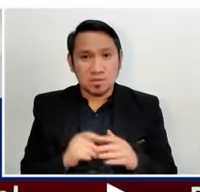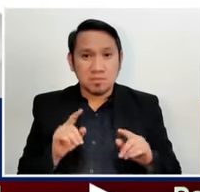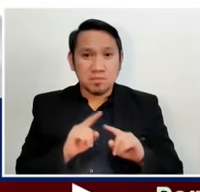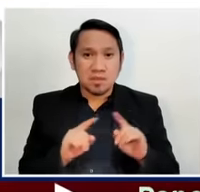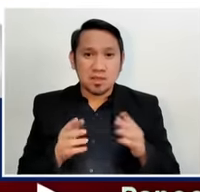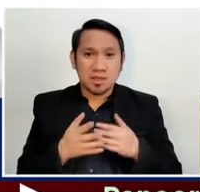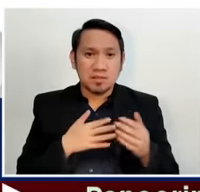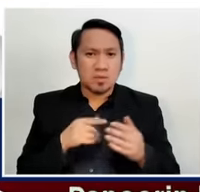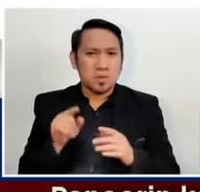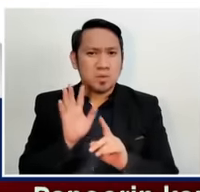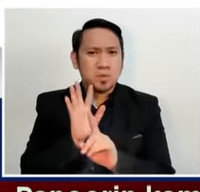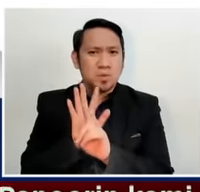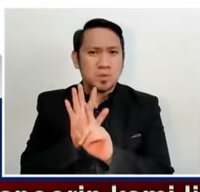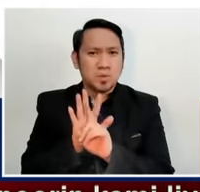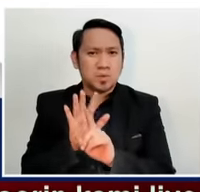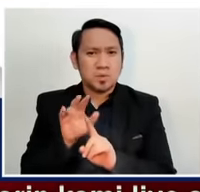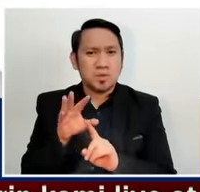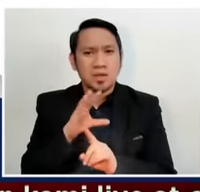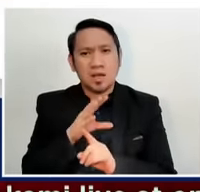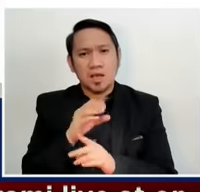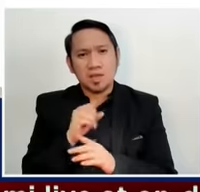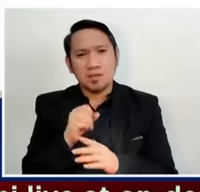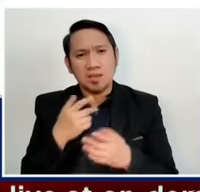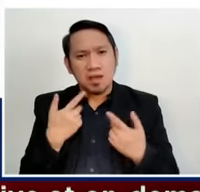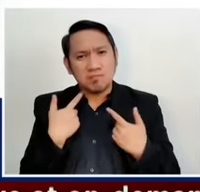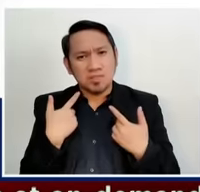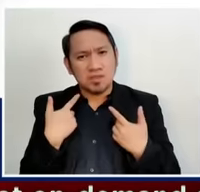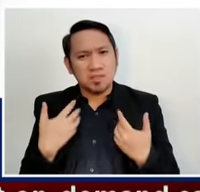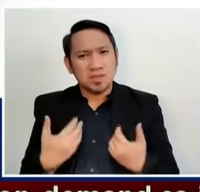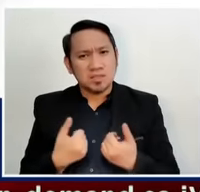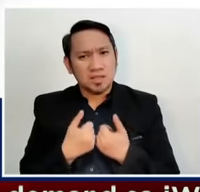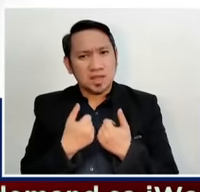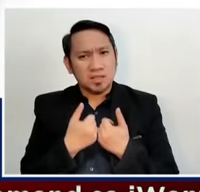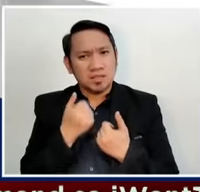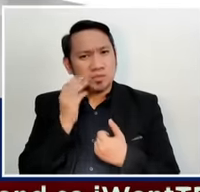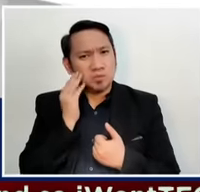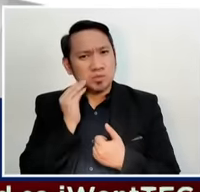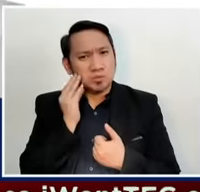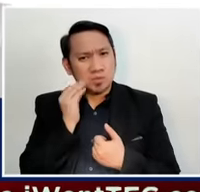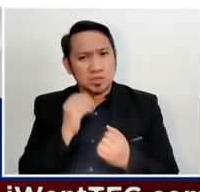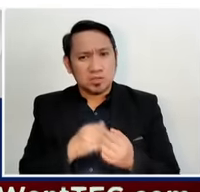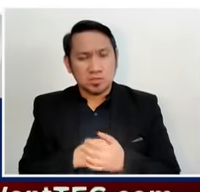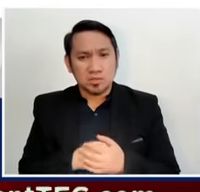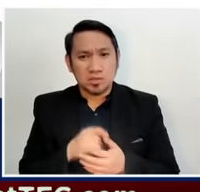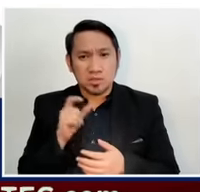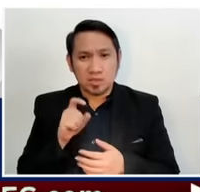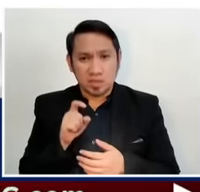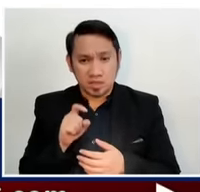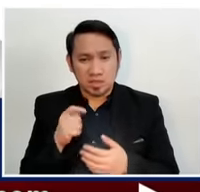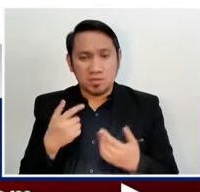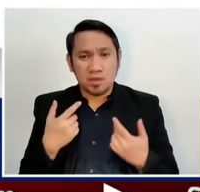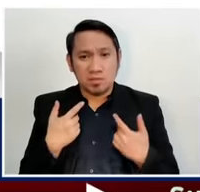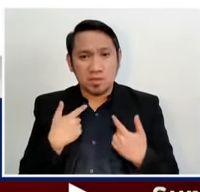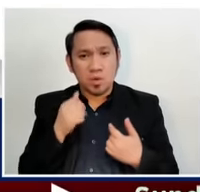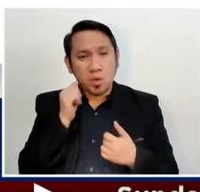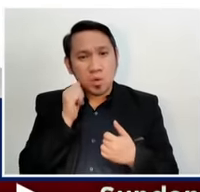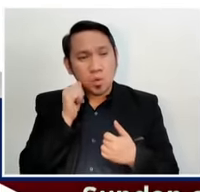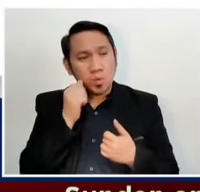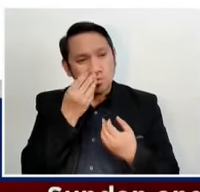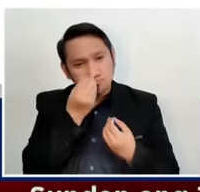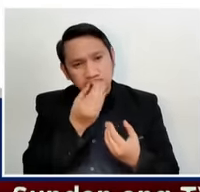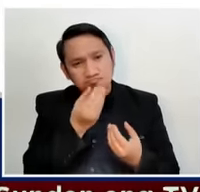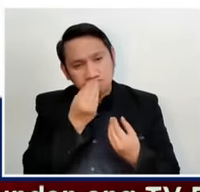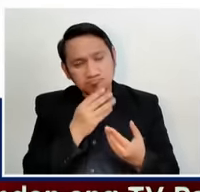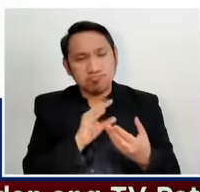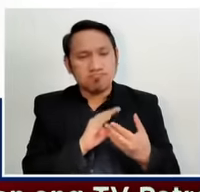kanyang kasikatan, may mga nilabanan ding hamon si Pepe. Kailangan po na meron kang isang napagsasabihan, may isang